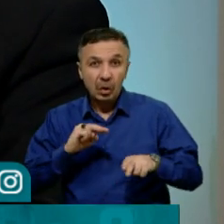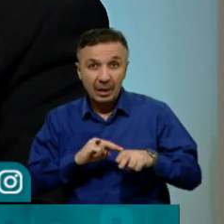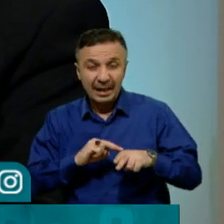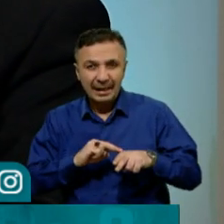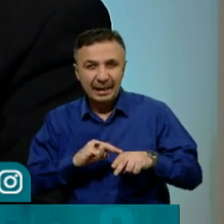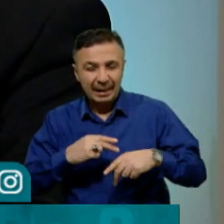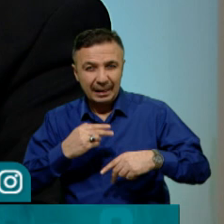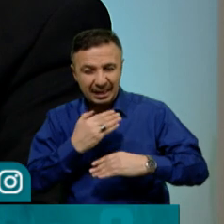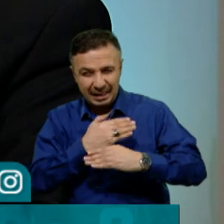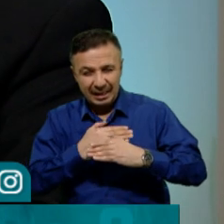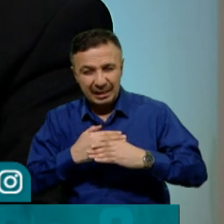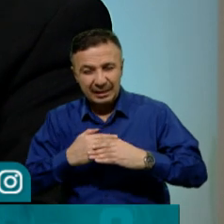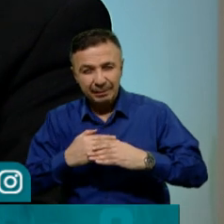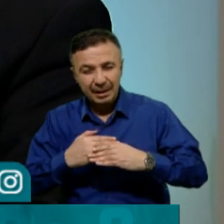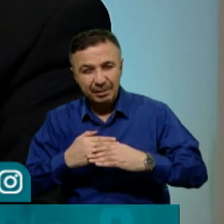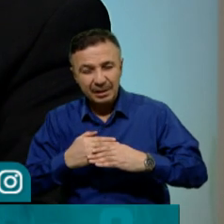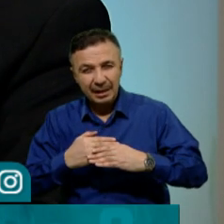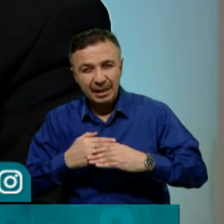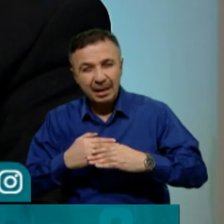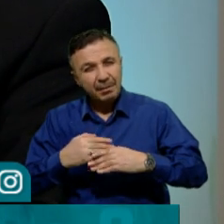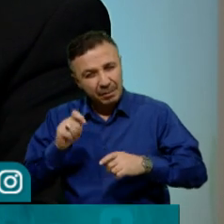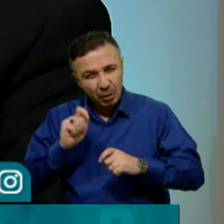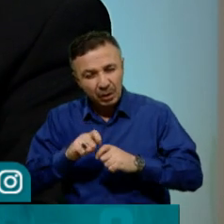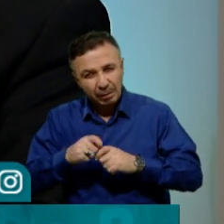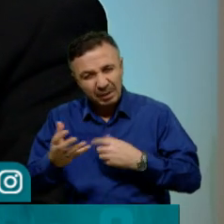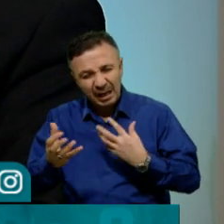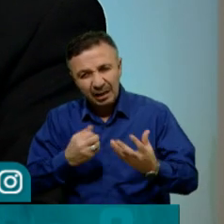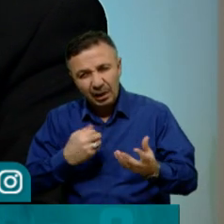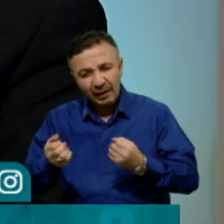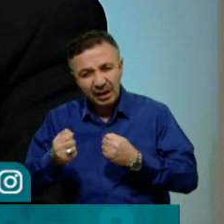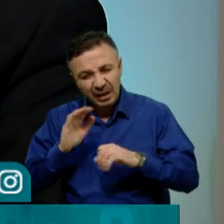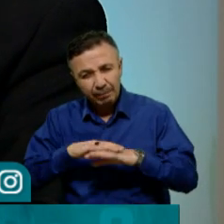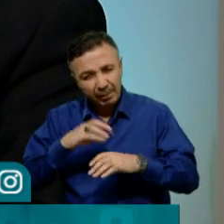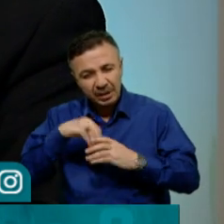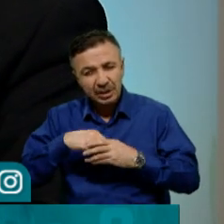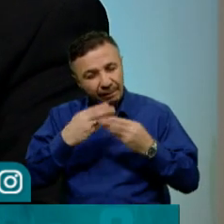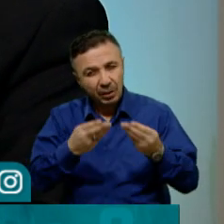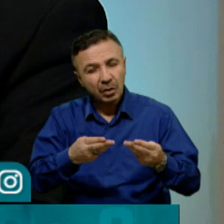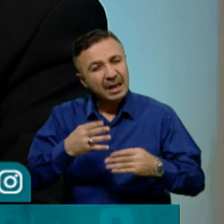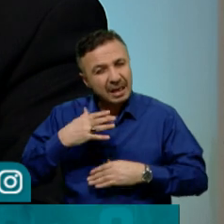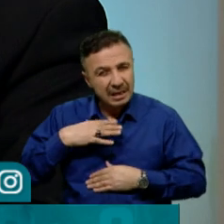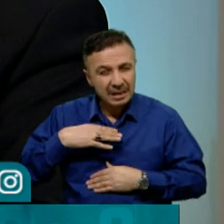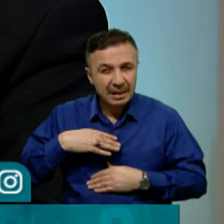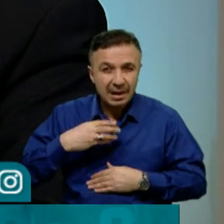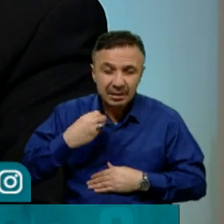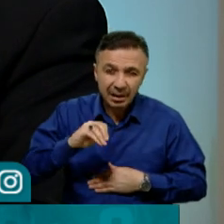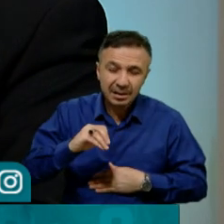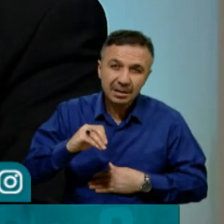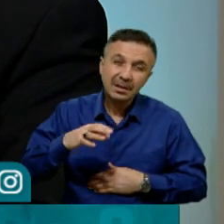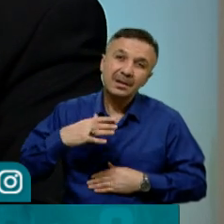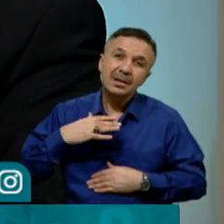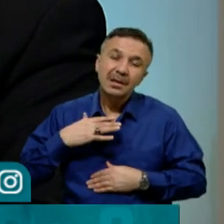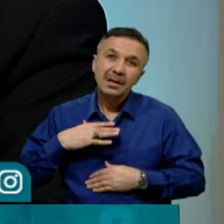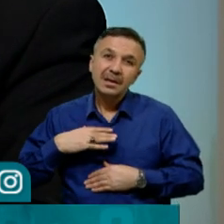kartını bize bu için veriyor teslim ediyor bu ister onu bize satsın ister